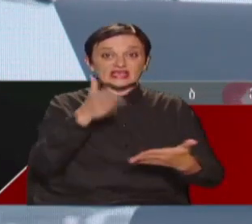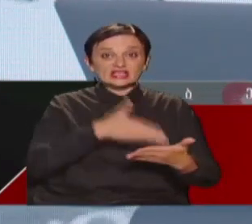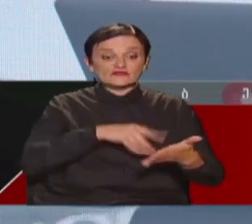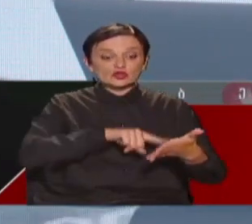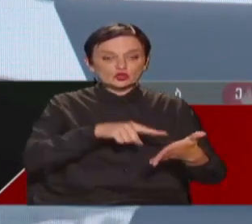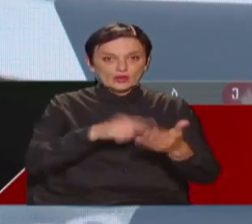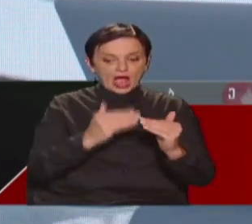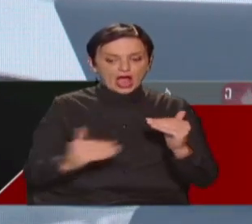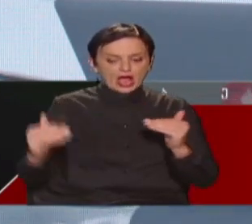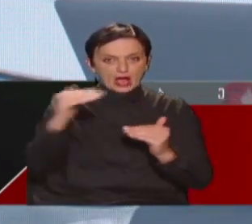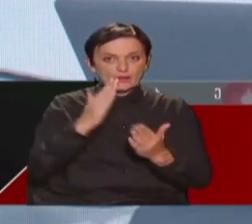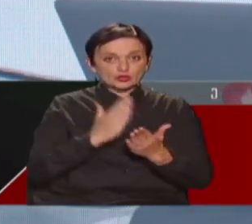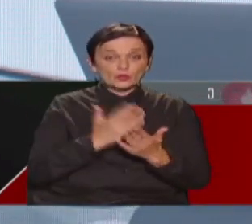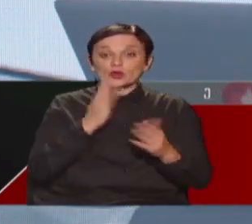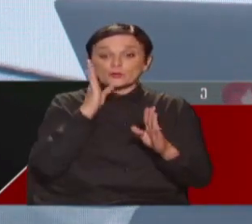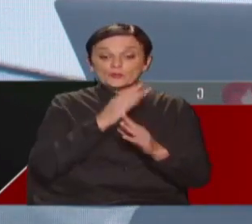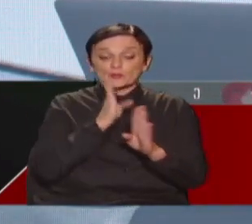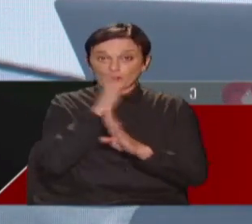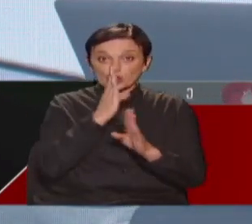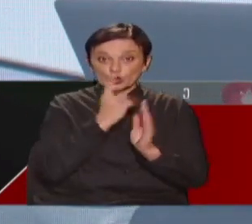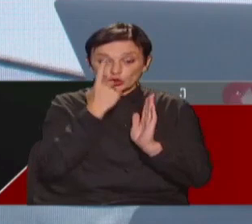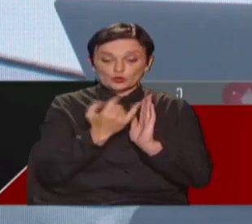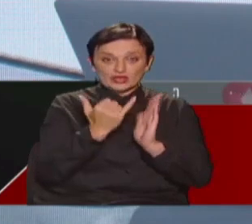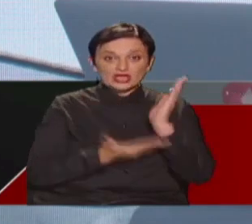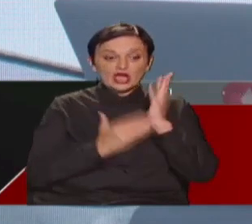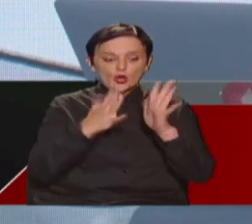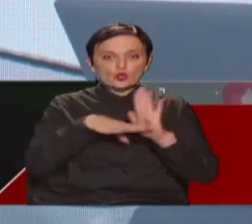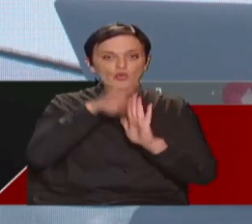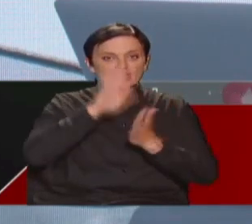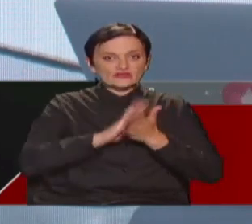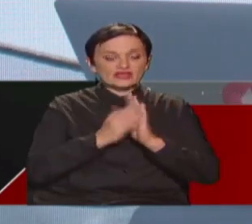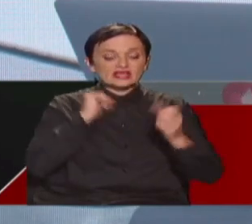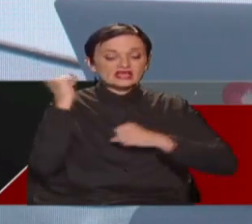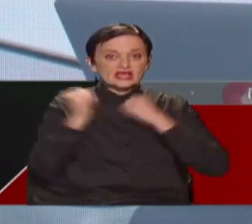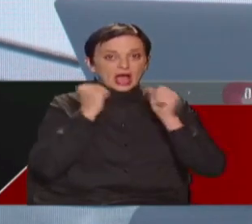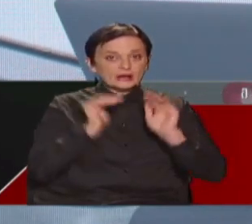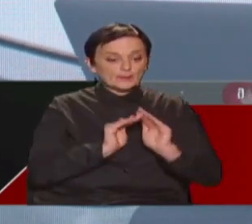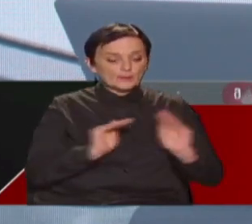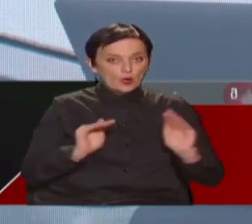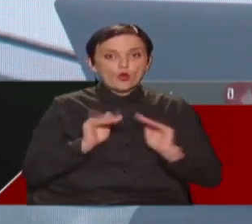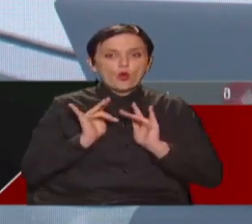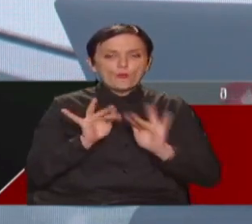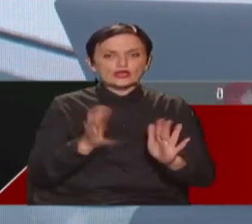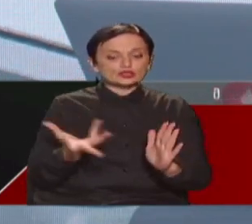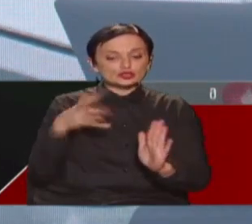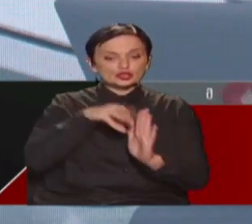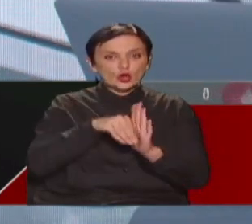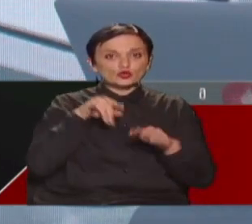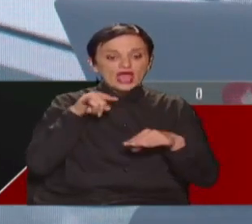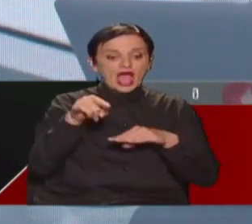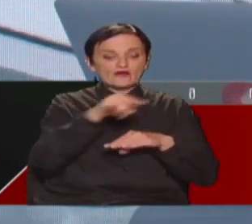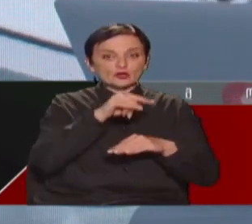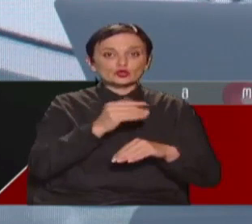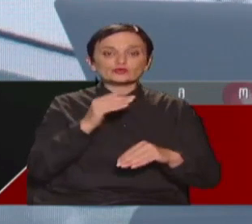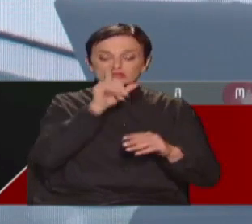Nuba, Masahi Mateba. Meteo Pirobebis Kuthit Heubaši, Dres, Uketesi, Vitareba, Kari Chadga, Tumca, operația și Chartul Aviația,